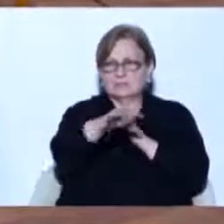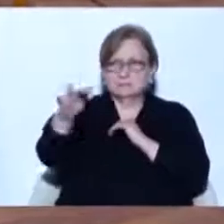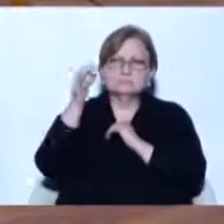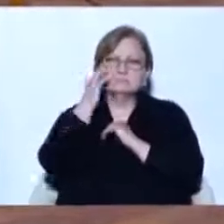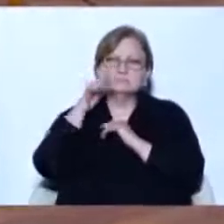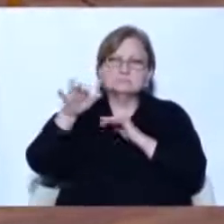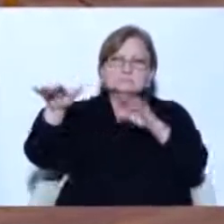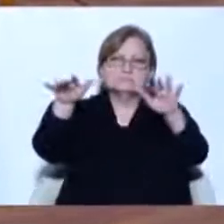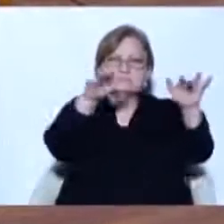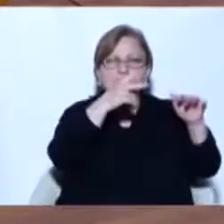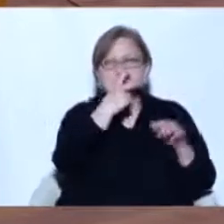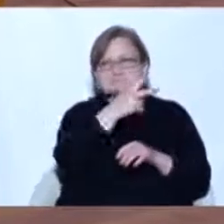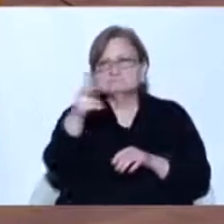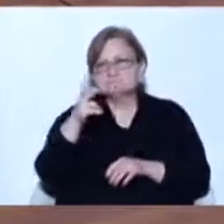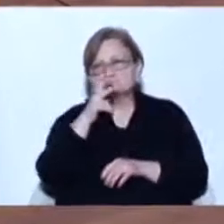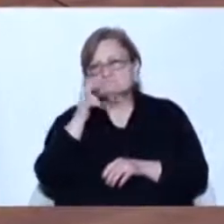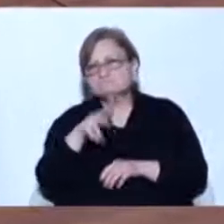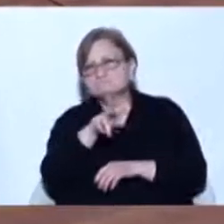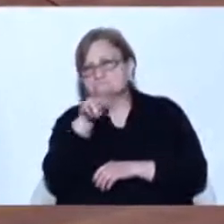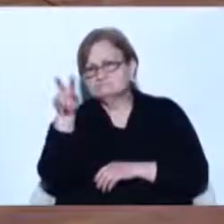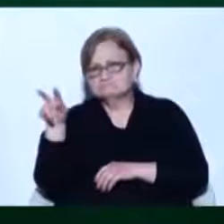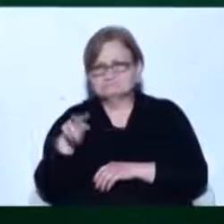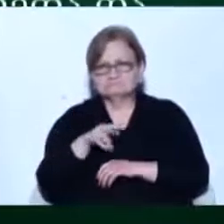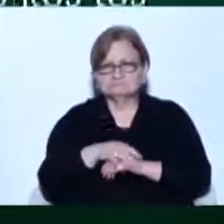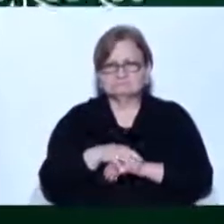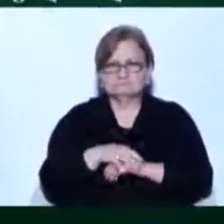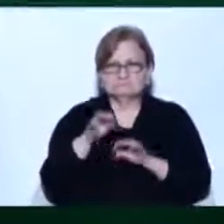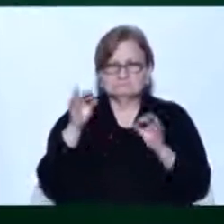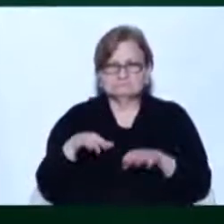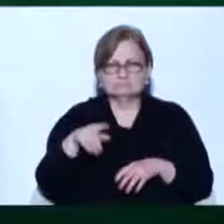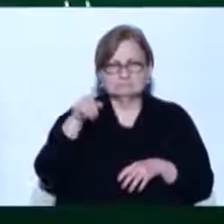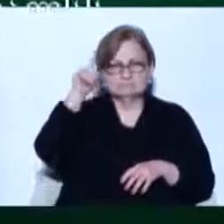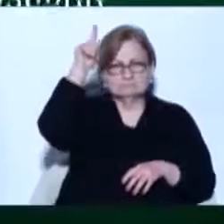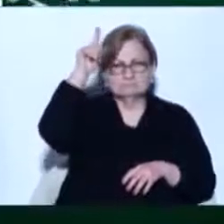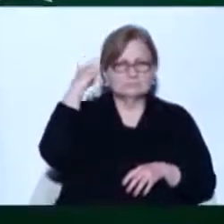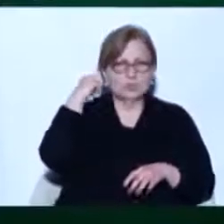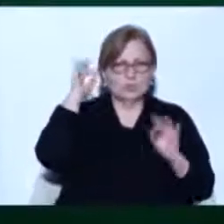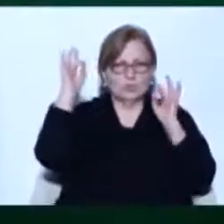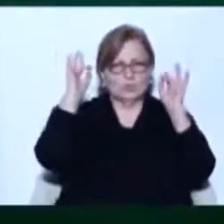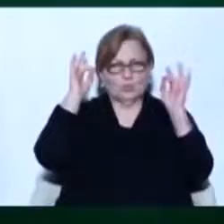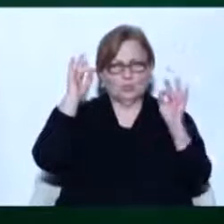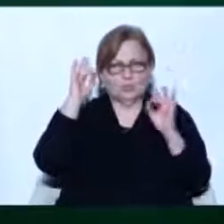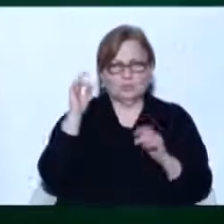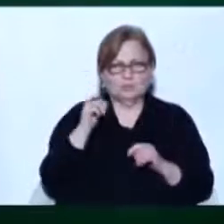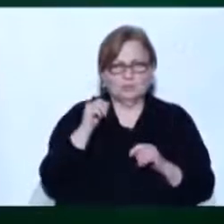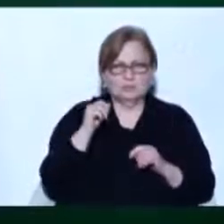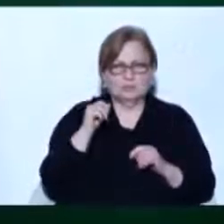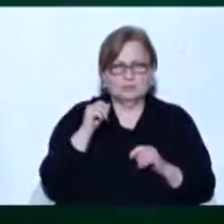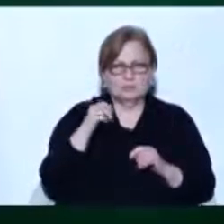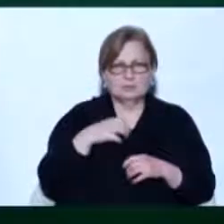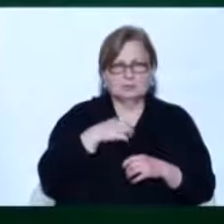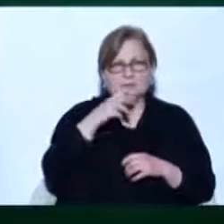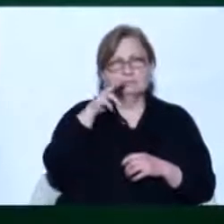ფუტკრებს სევდიანად უყურებდა ტოტო. უცბად ზემოდან გუგუნი შემოესმა.